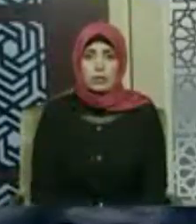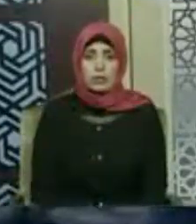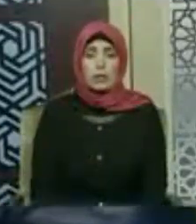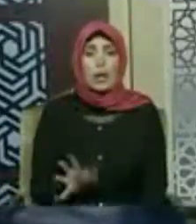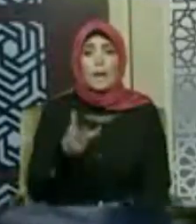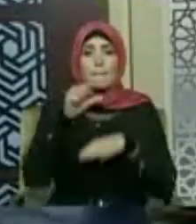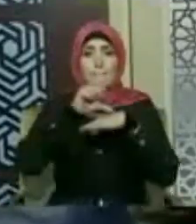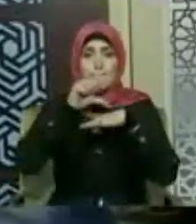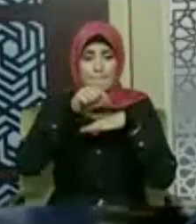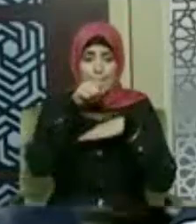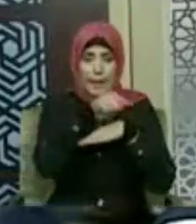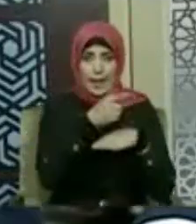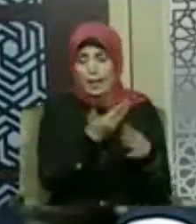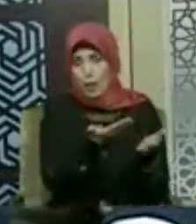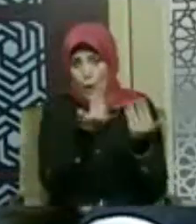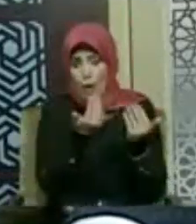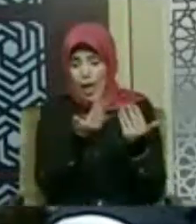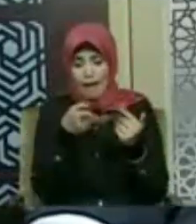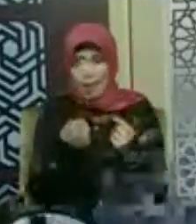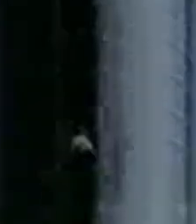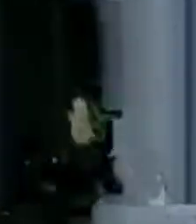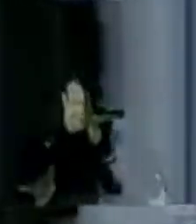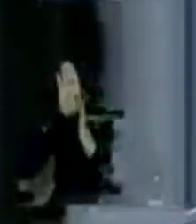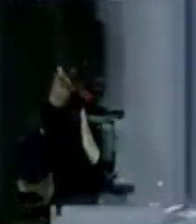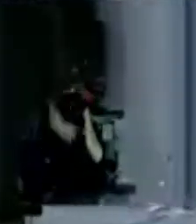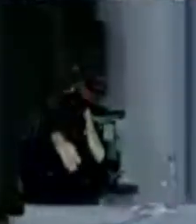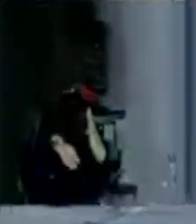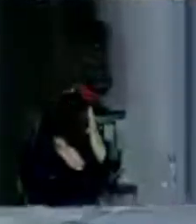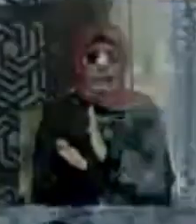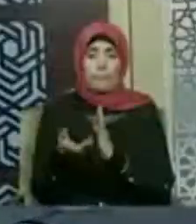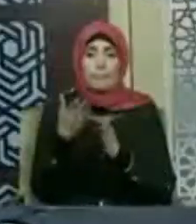مكانكم تهيأ، بني مصر